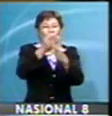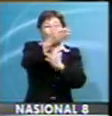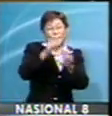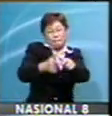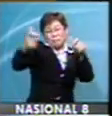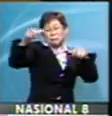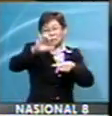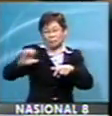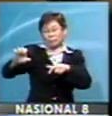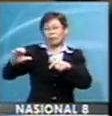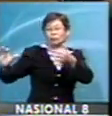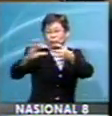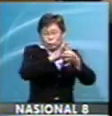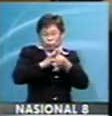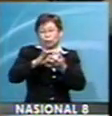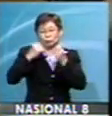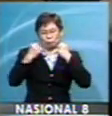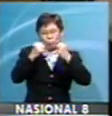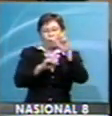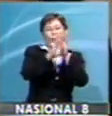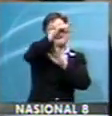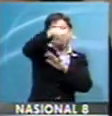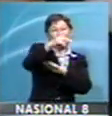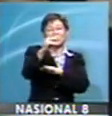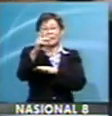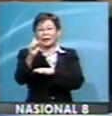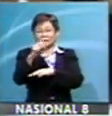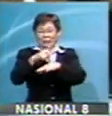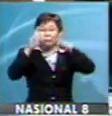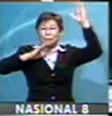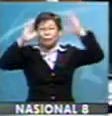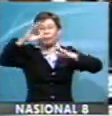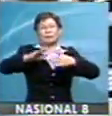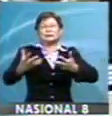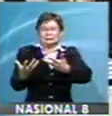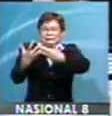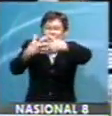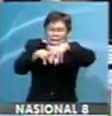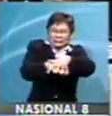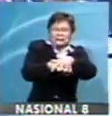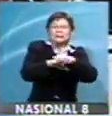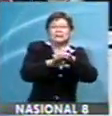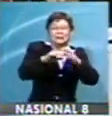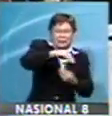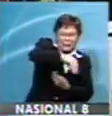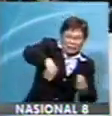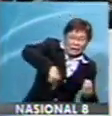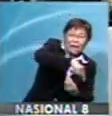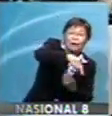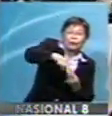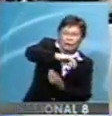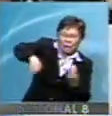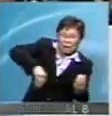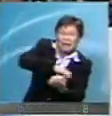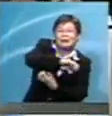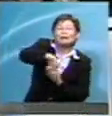kesama tersebut bertujuan mengukuhkan pembangunan PKS di negara ini melalui adaptasi ekosistem Jerman selain kerjasama dalam